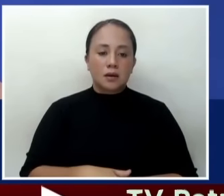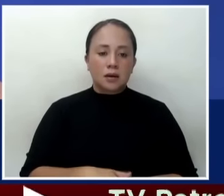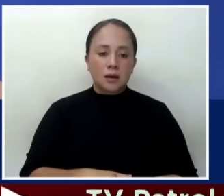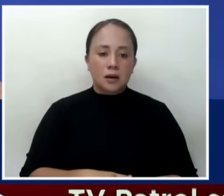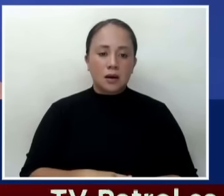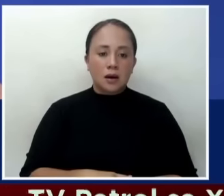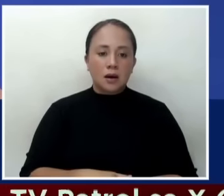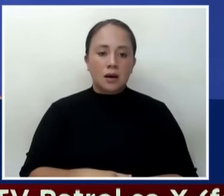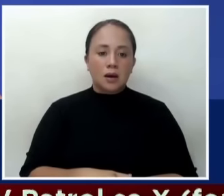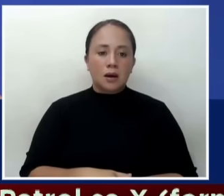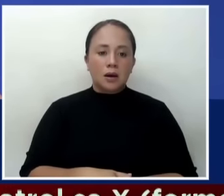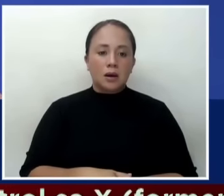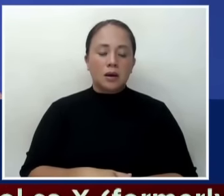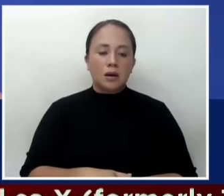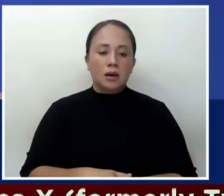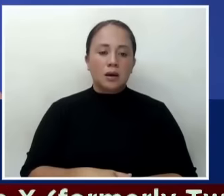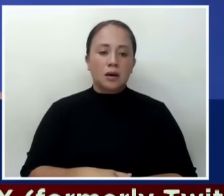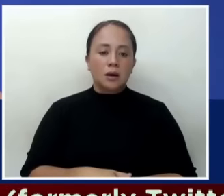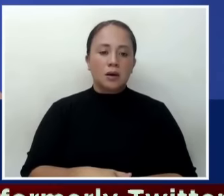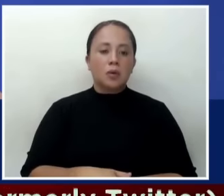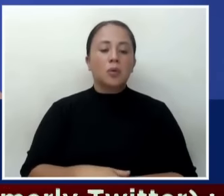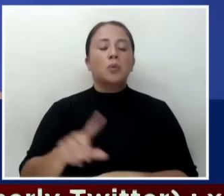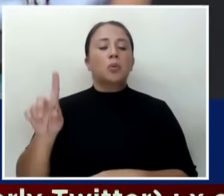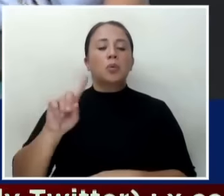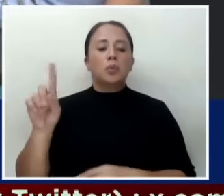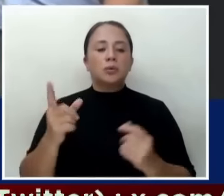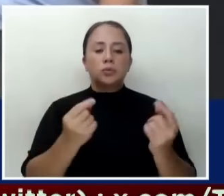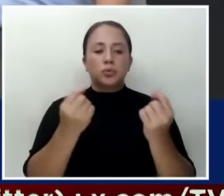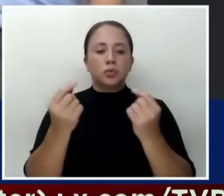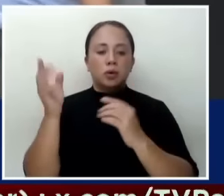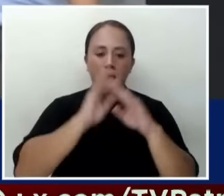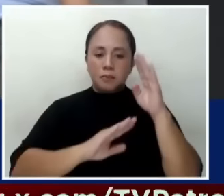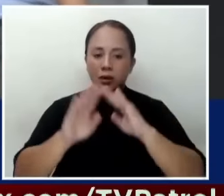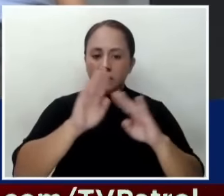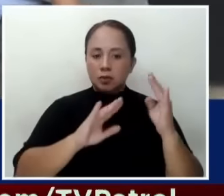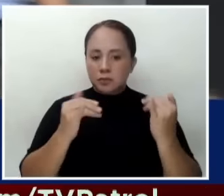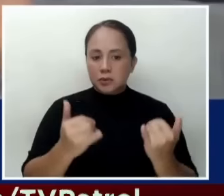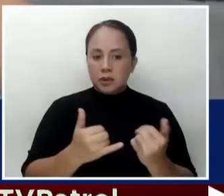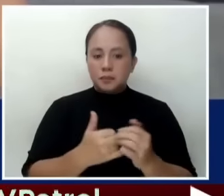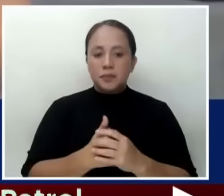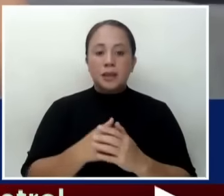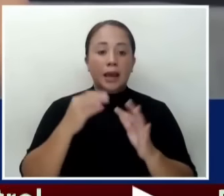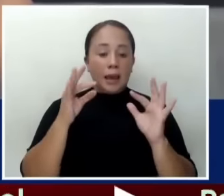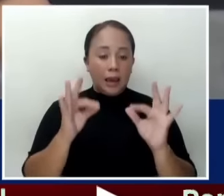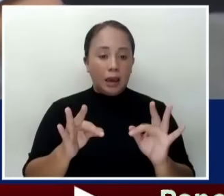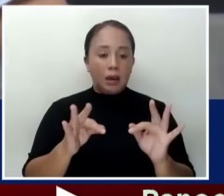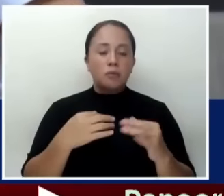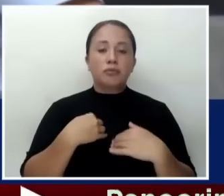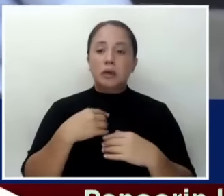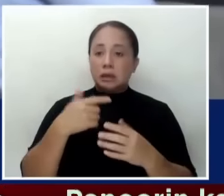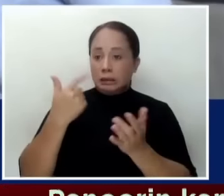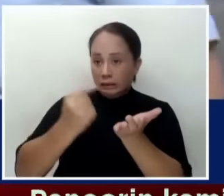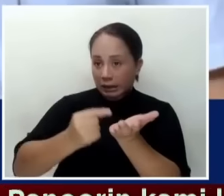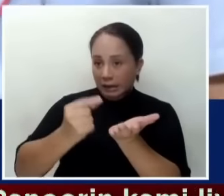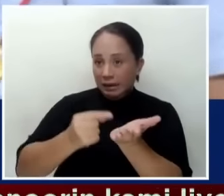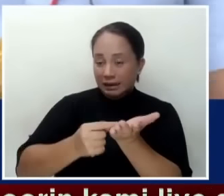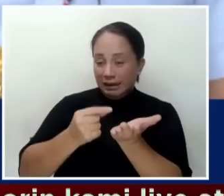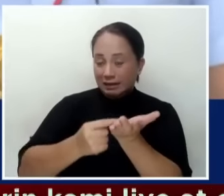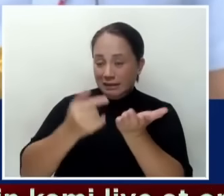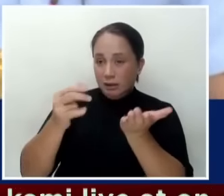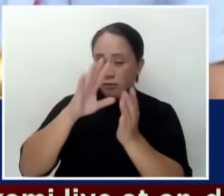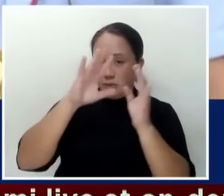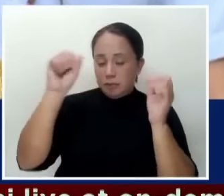ano ang gagawin sa problema. Ngayon. Kung bibigyan ni Duterte ng marka ang Administrasyong Marcos mula